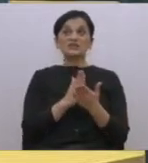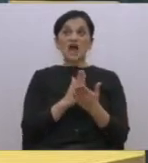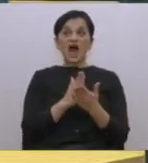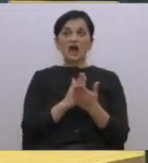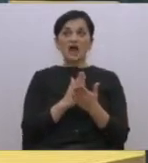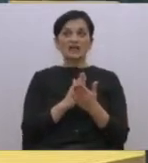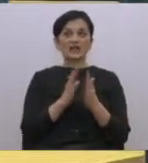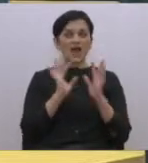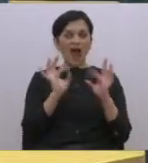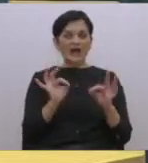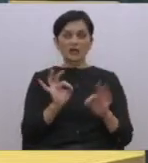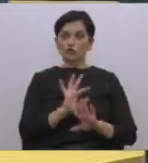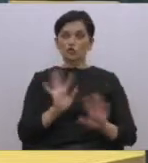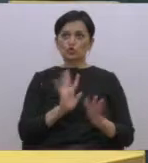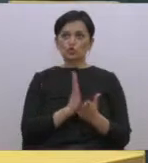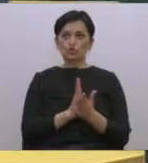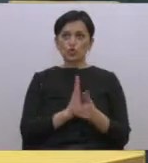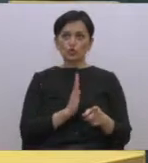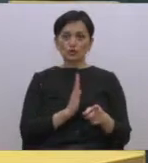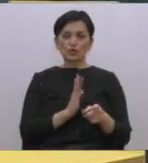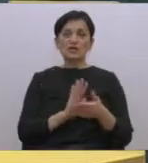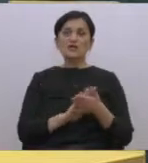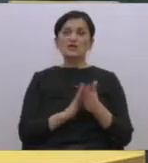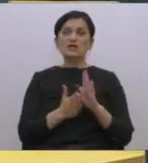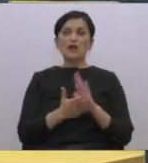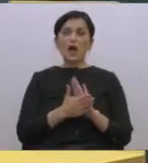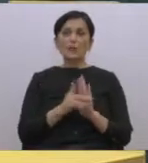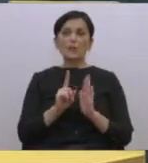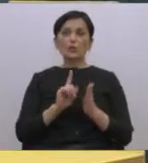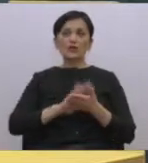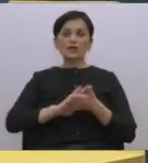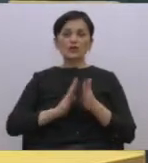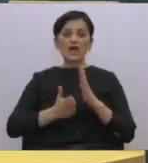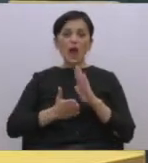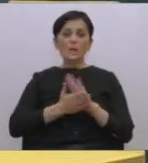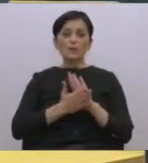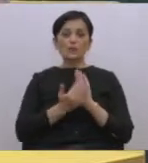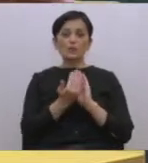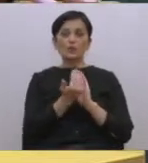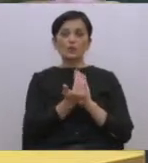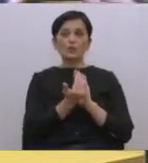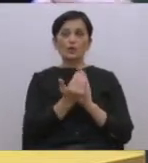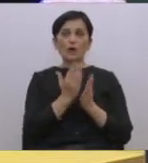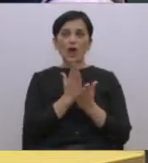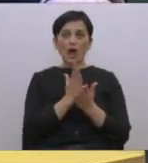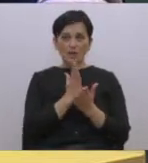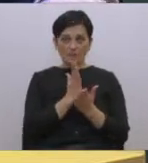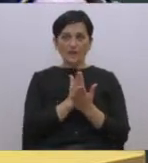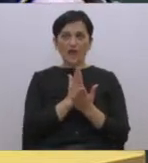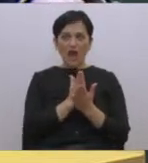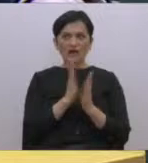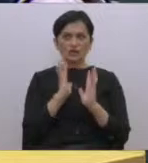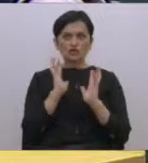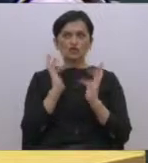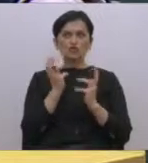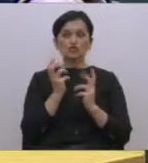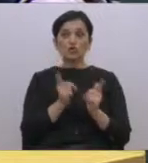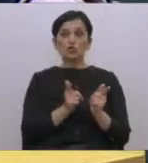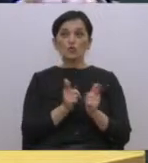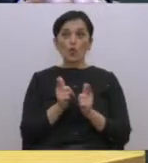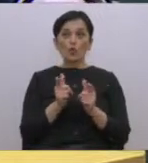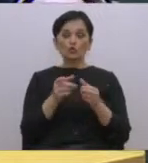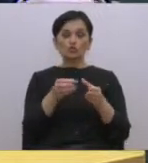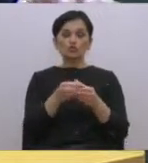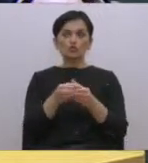ძირშივე არასწორი და რით არის ეს განპირობებული? Ეს არის განპირობებული იმით, რომ არიან სერიოზულად მომზადებული